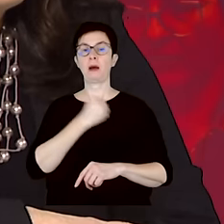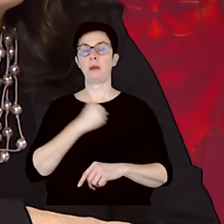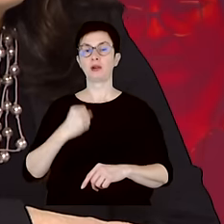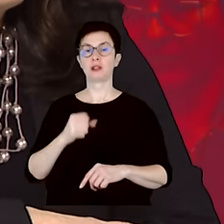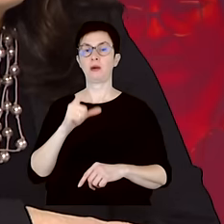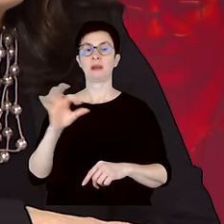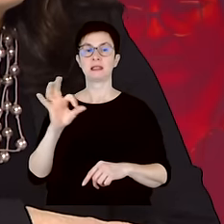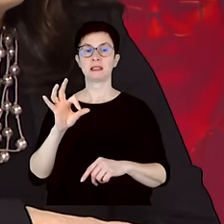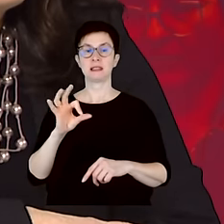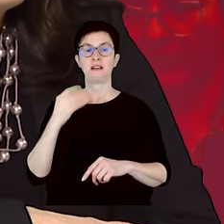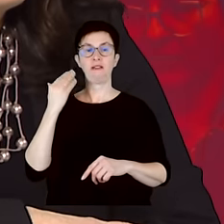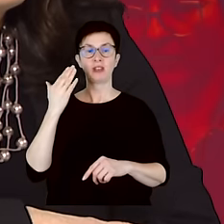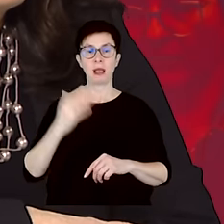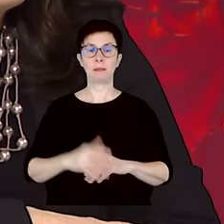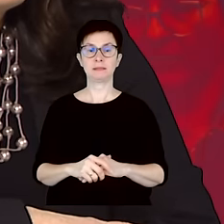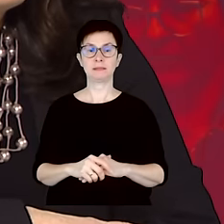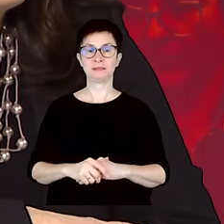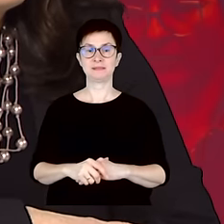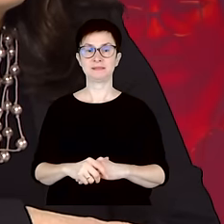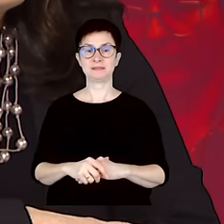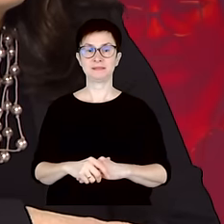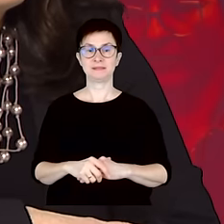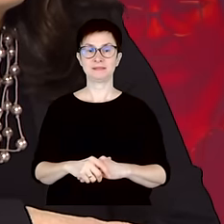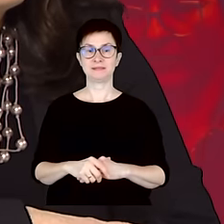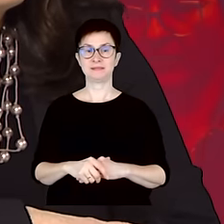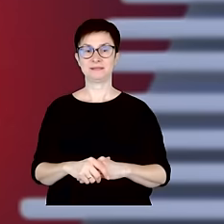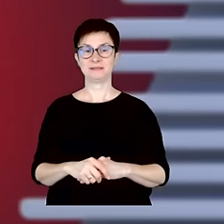Witam panią poseł serdecznie, witam już nie pierwszy raz. Witam serdecznie, dobry wieczór.